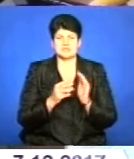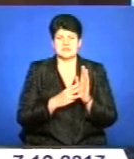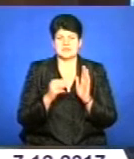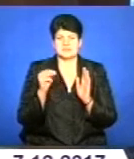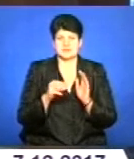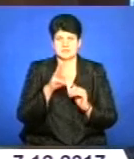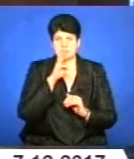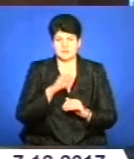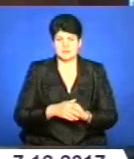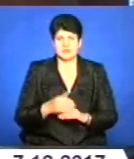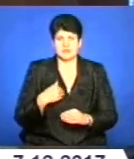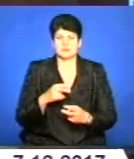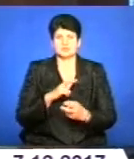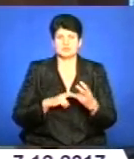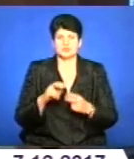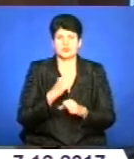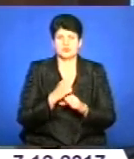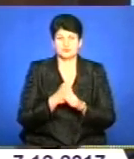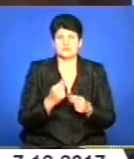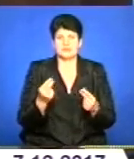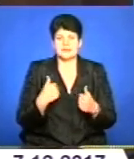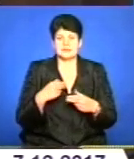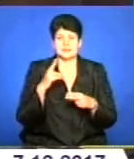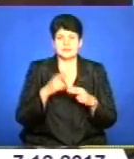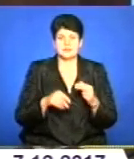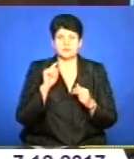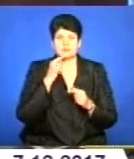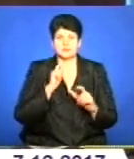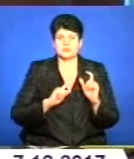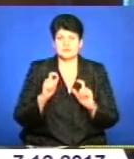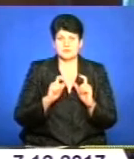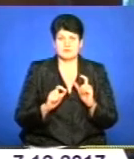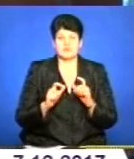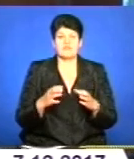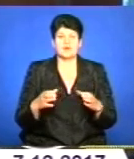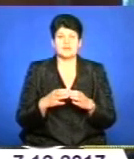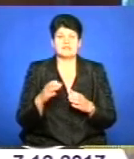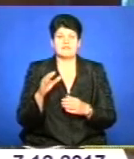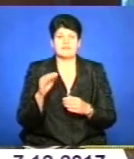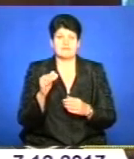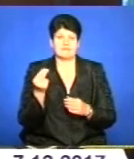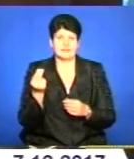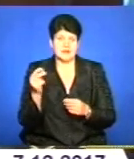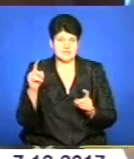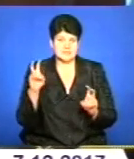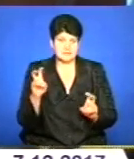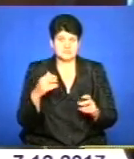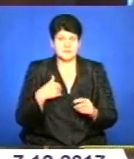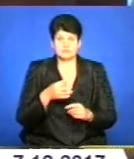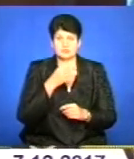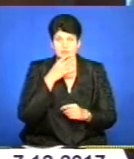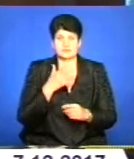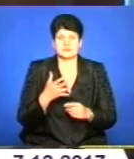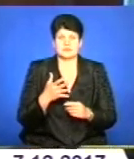плати. Я в пошуках роботи фінансиста. Я закінчив економічний університет, факультет фінансів. І мені дуже вподобає така вакансія,